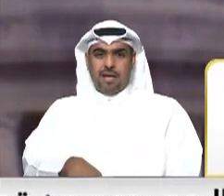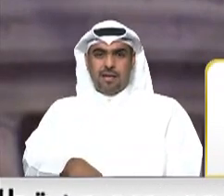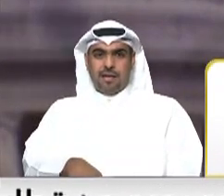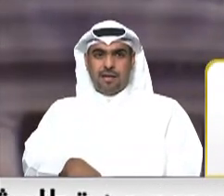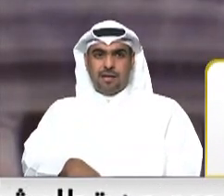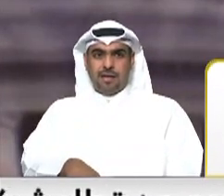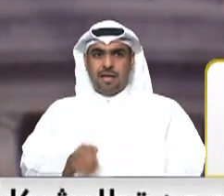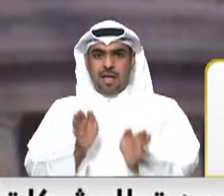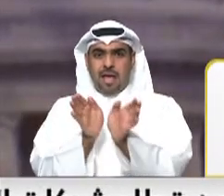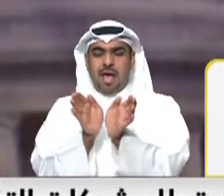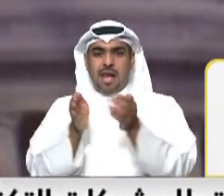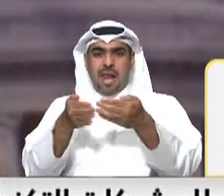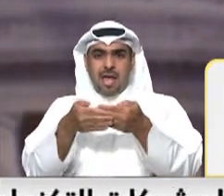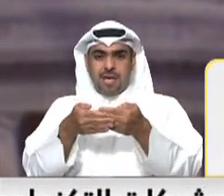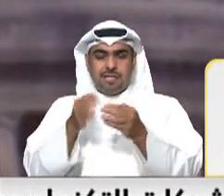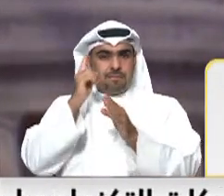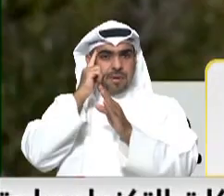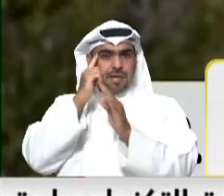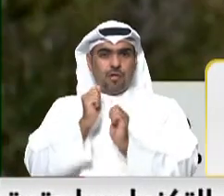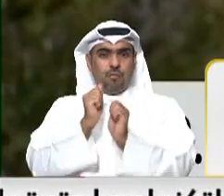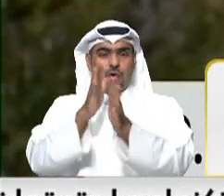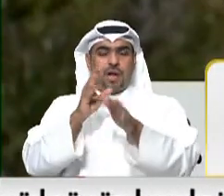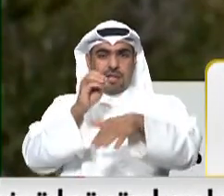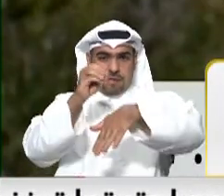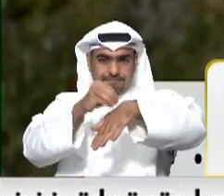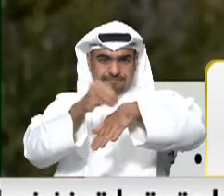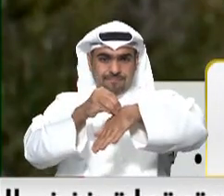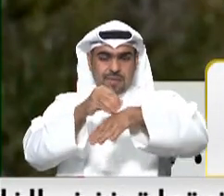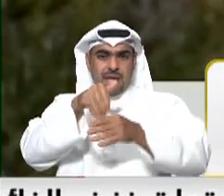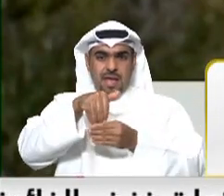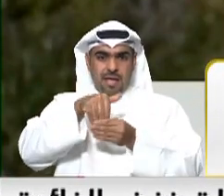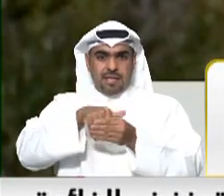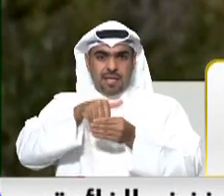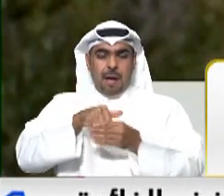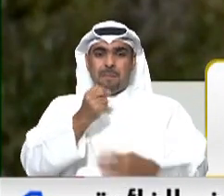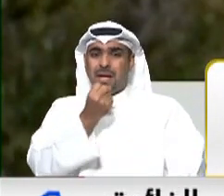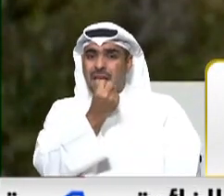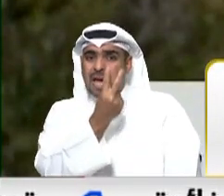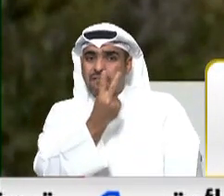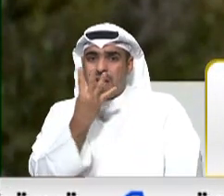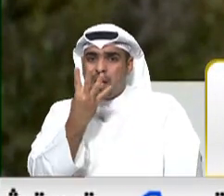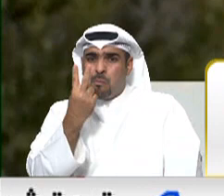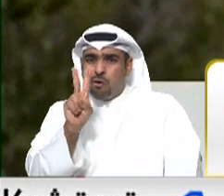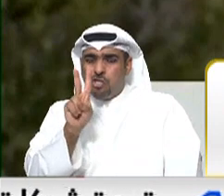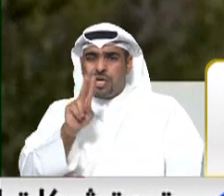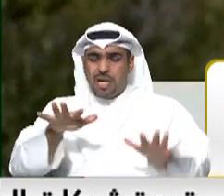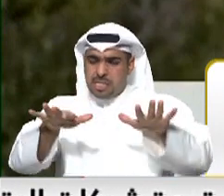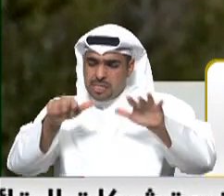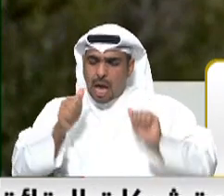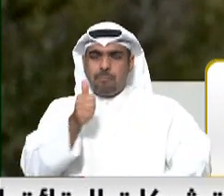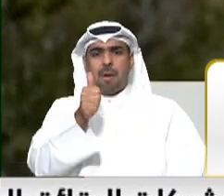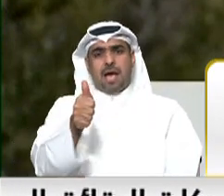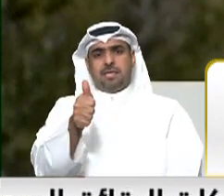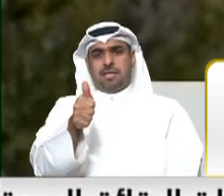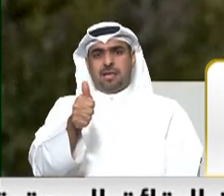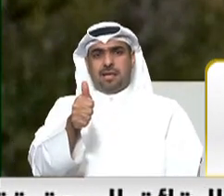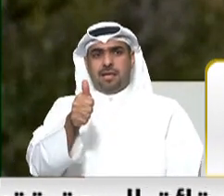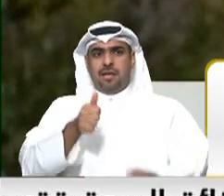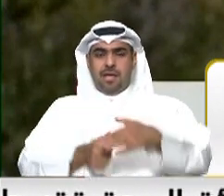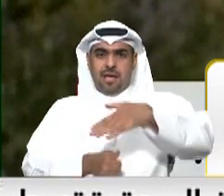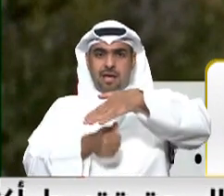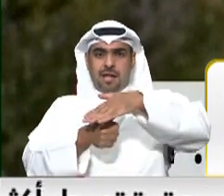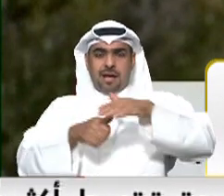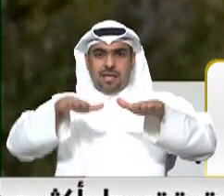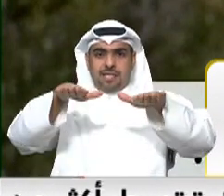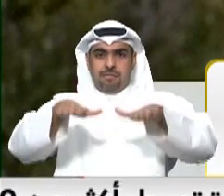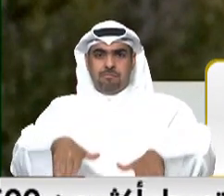انتخابات 2024 وفي سياق متصل من الضربات المتلاحقه اخبرت رئيسه مجلس النواب السابقه